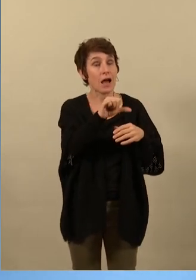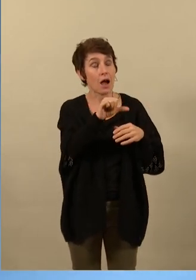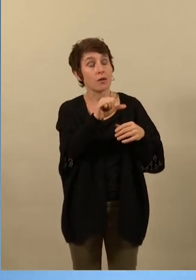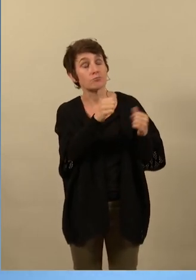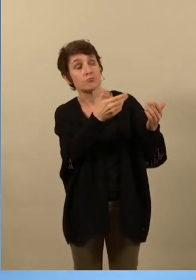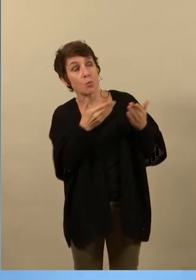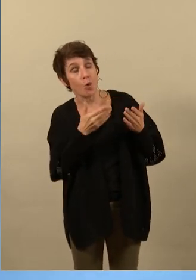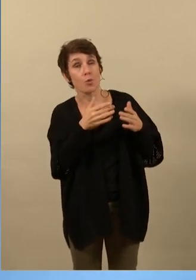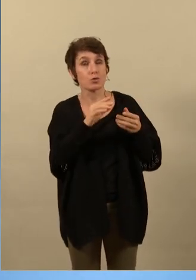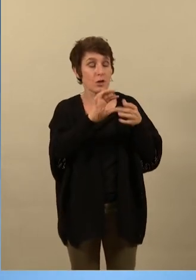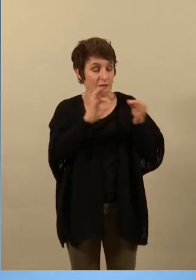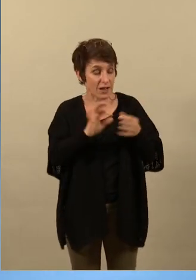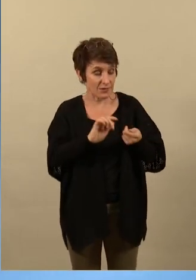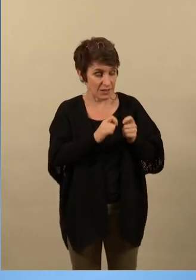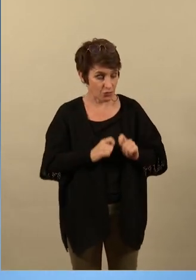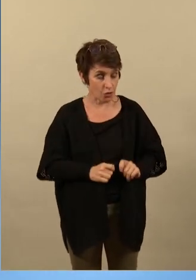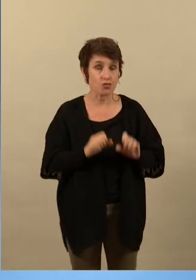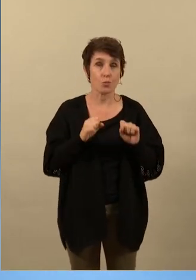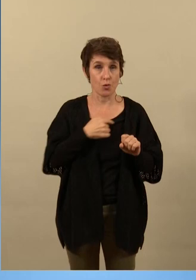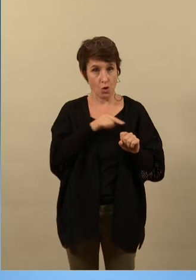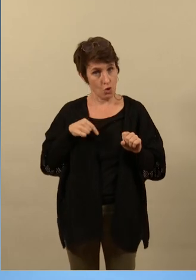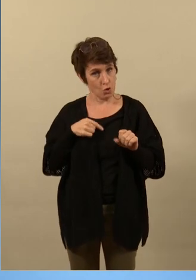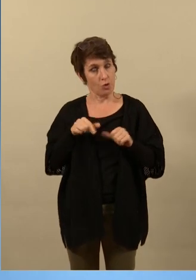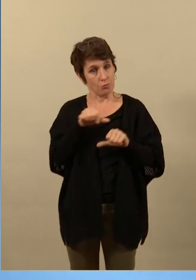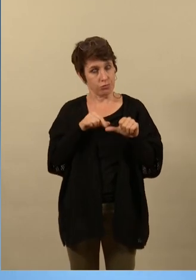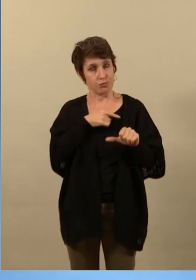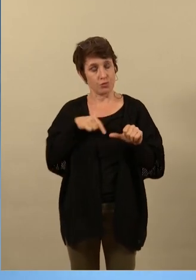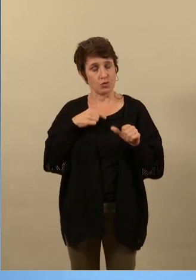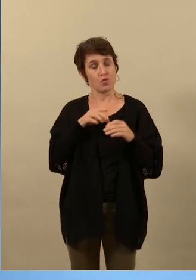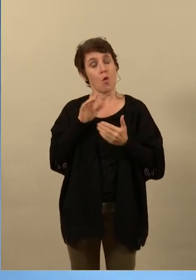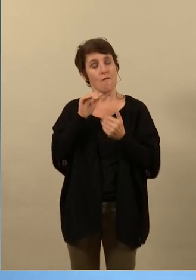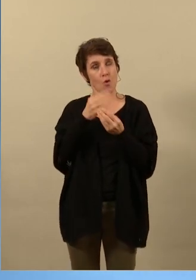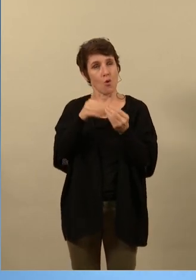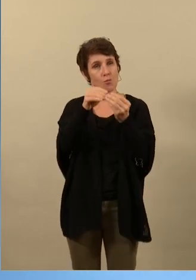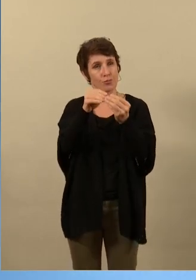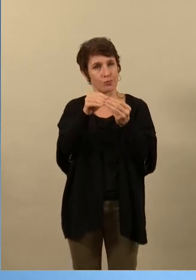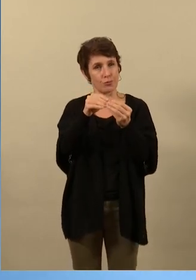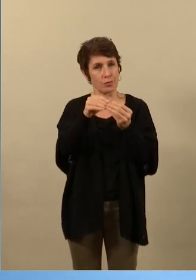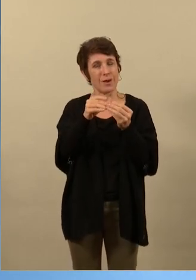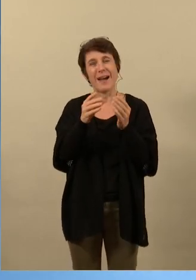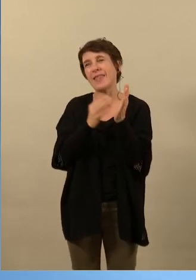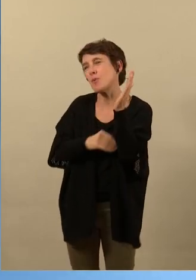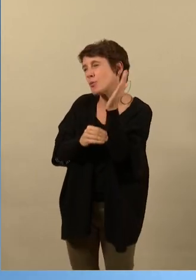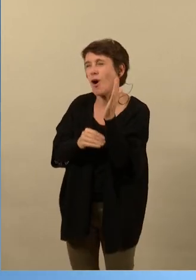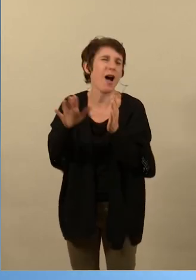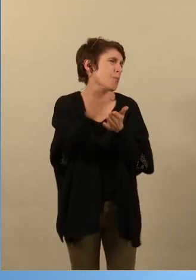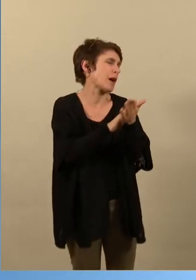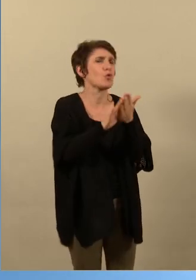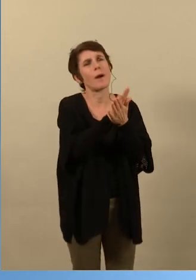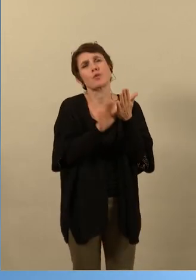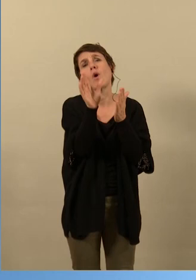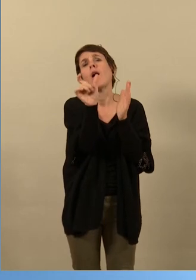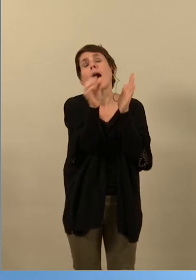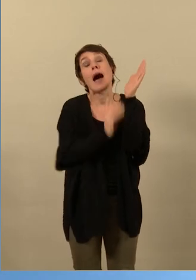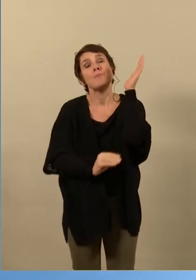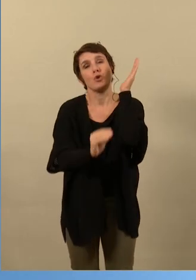proposerions nous un vœu également euh au vœu de de na à savoir que un amendement pardon